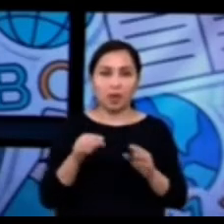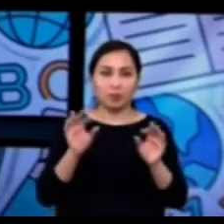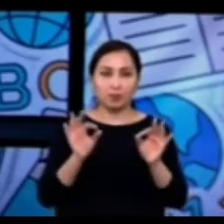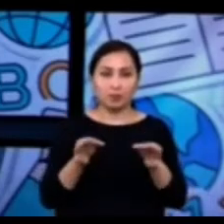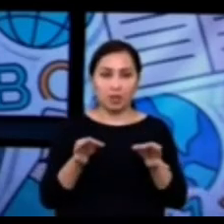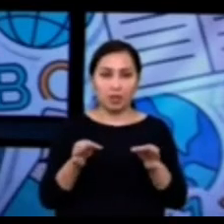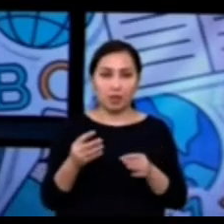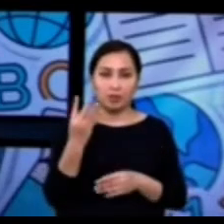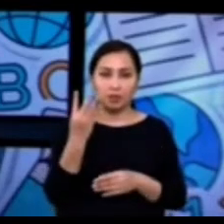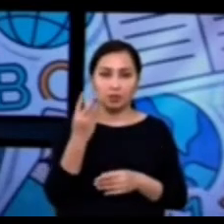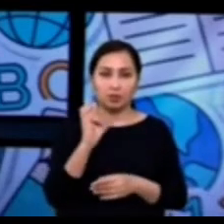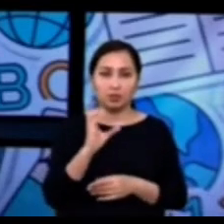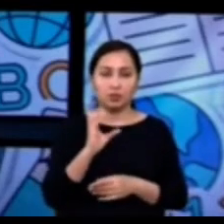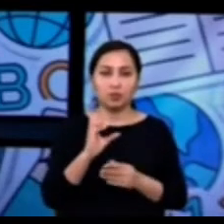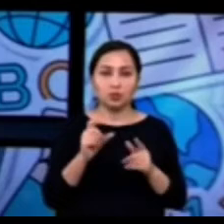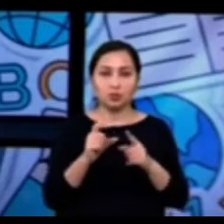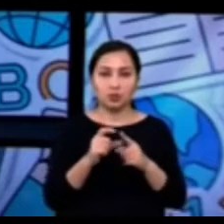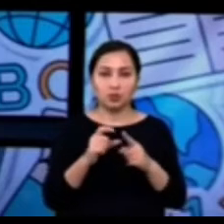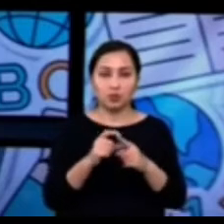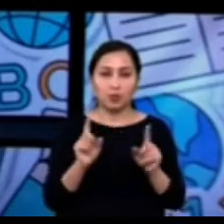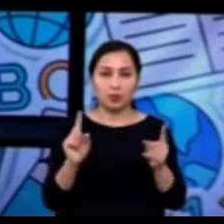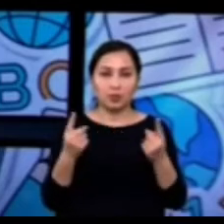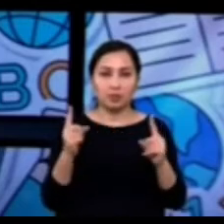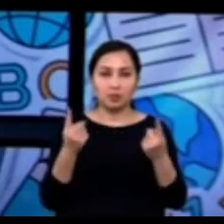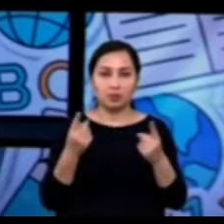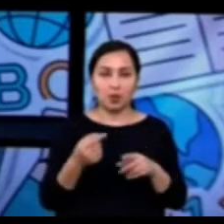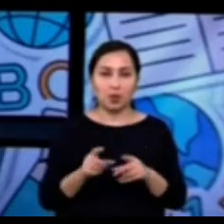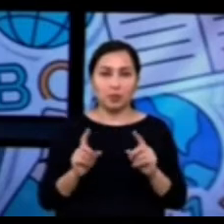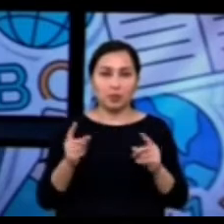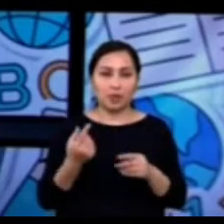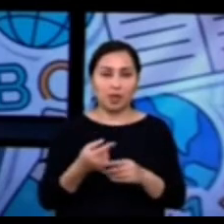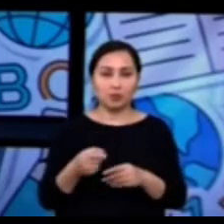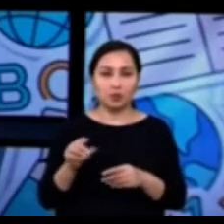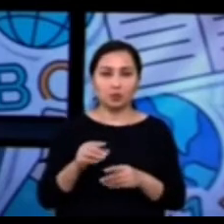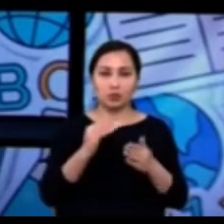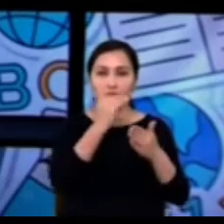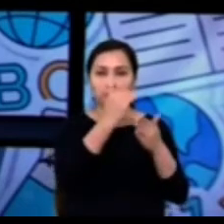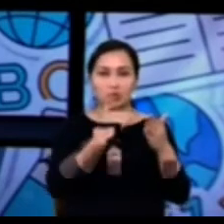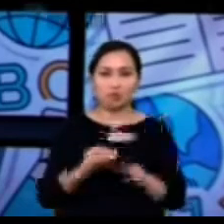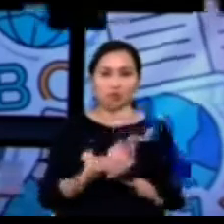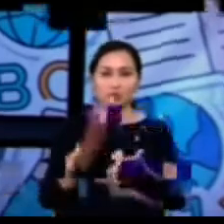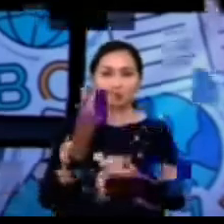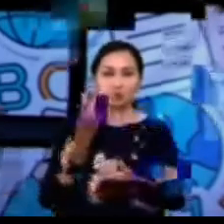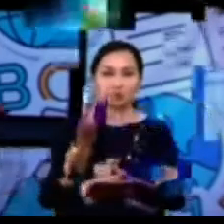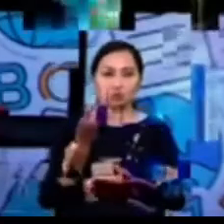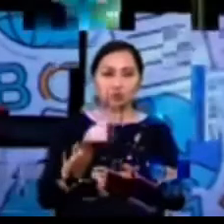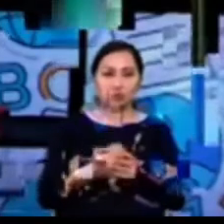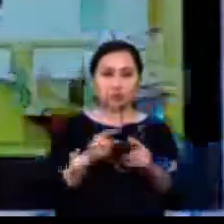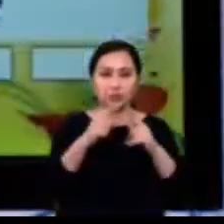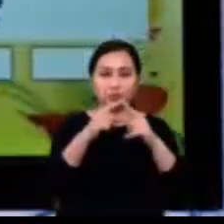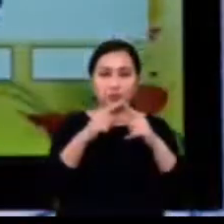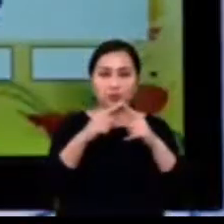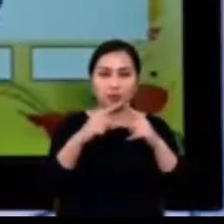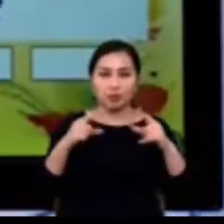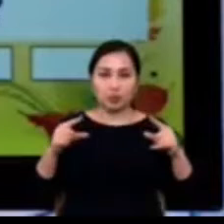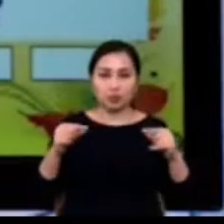Правильно, 4 слова. Почему? Потому что схема состоит из 4 прямоугольничков.